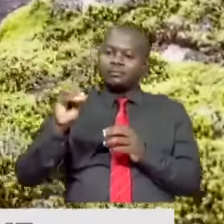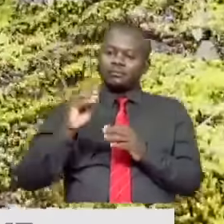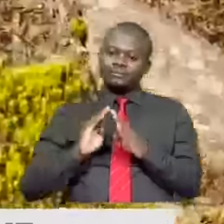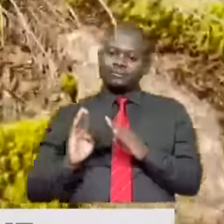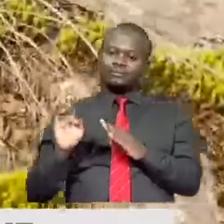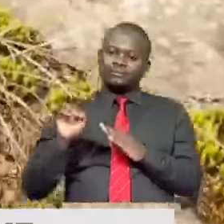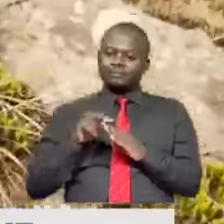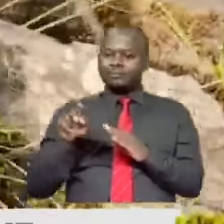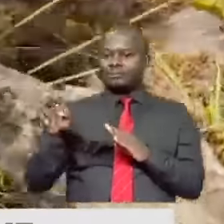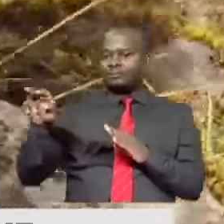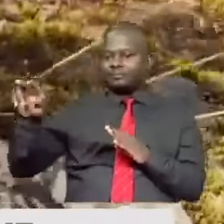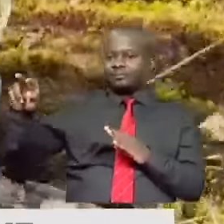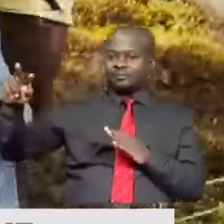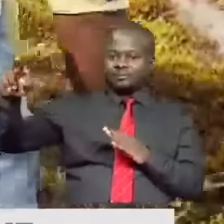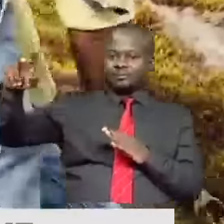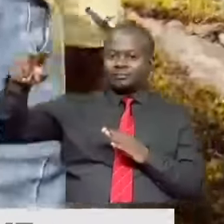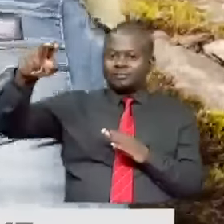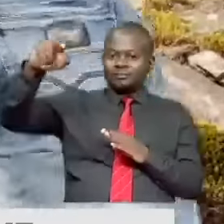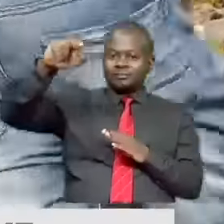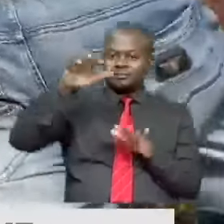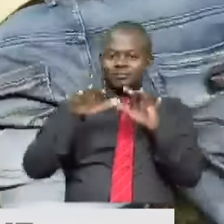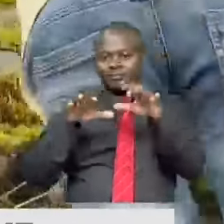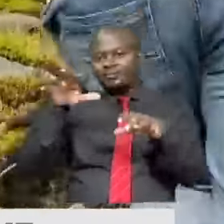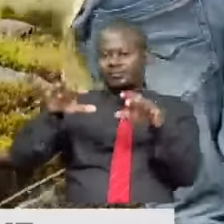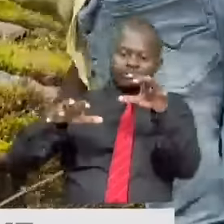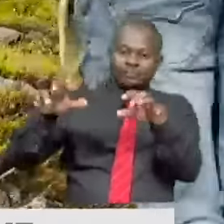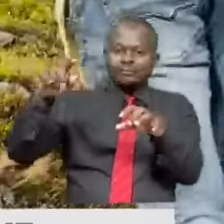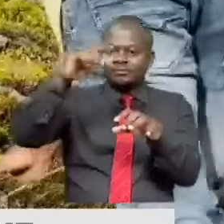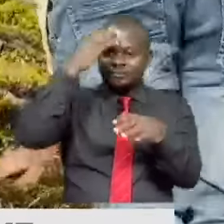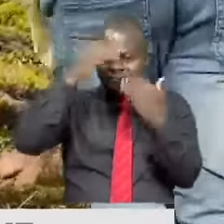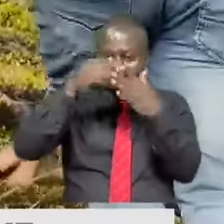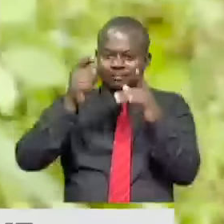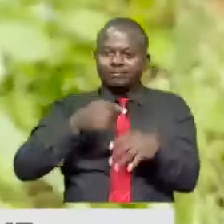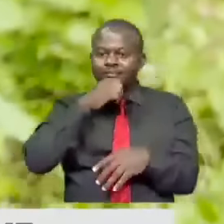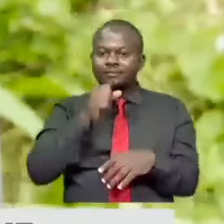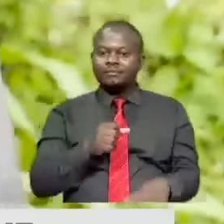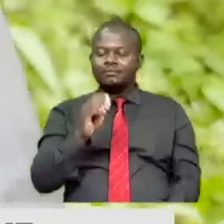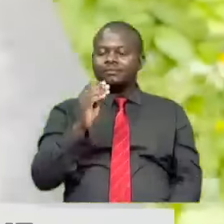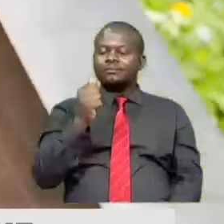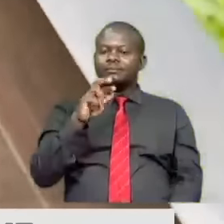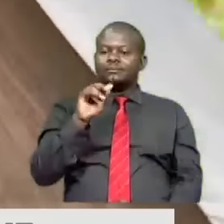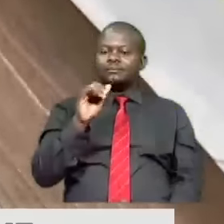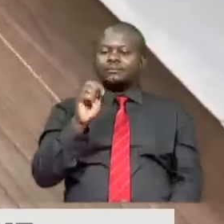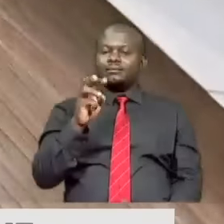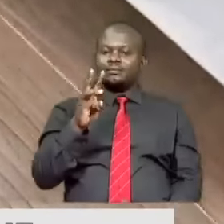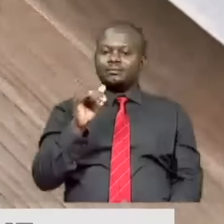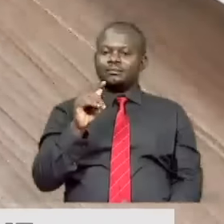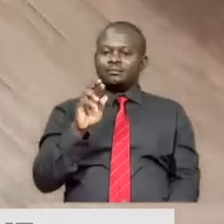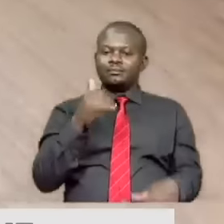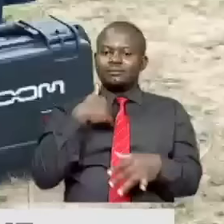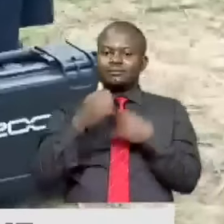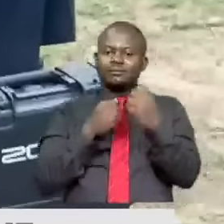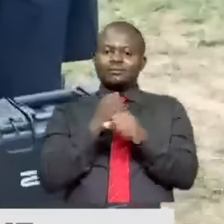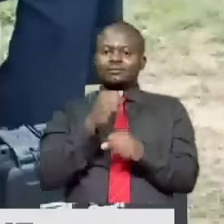ubundi tugenda dukambakamba n'amaboko kugira ngo tugereyo umusaza bari twikira Ephraim w'imyaka igera